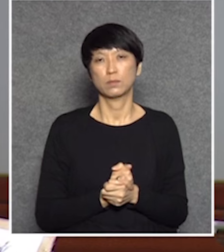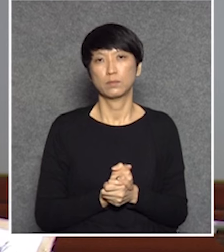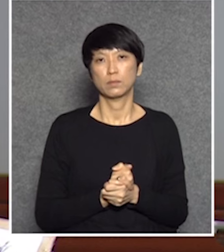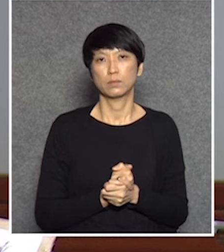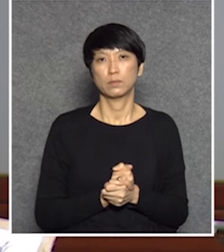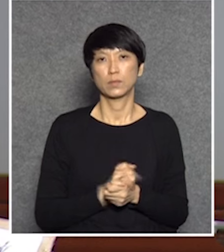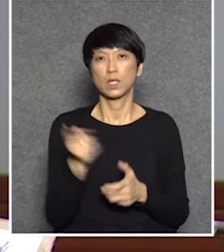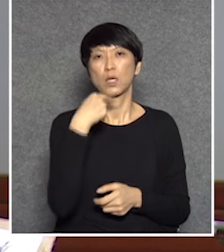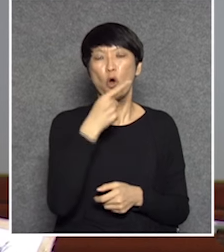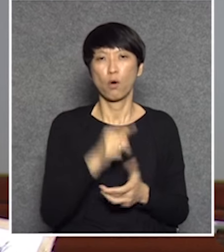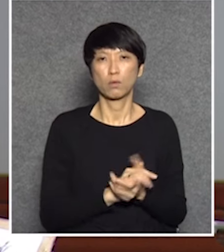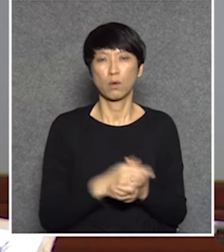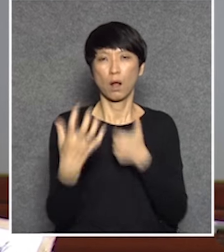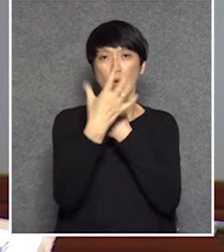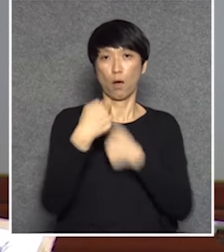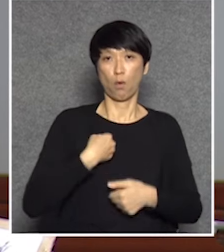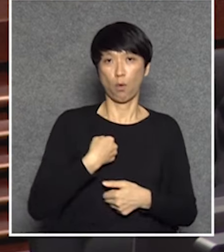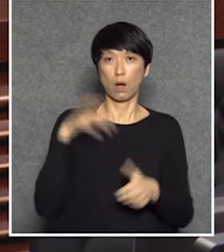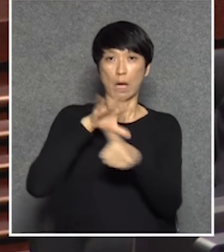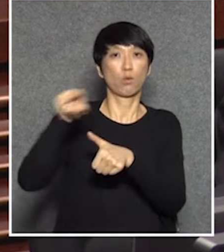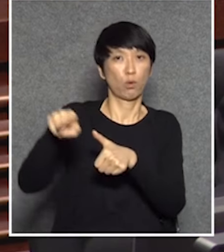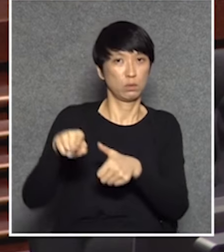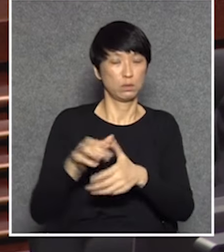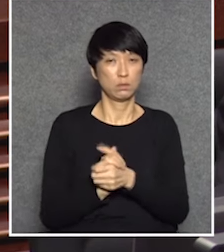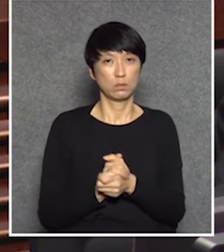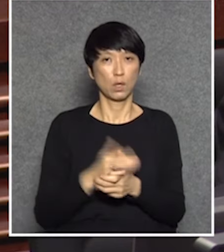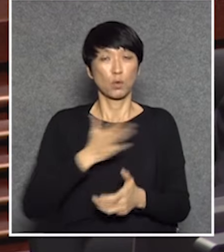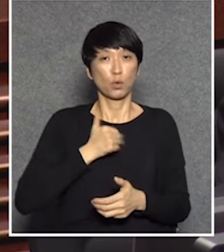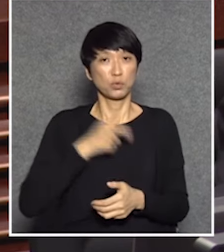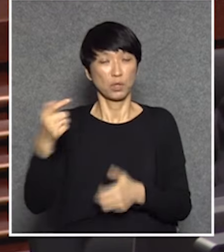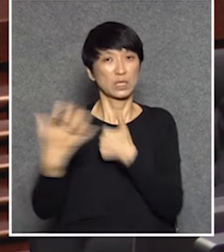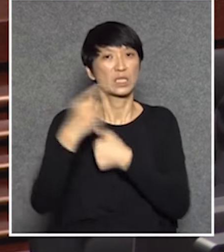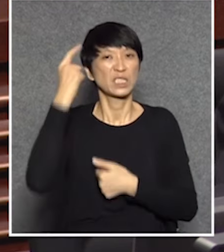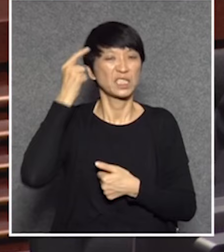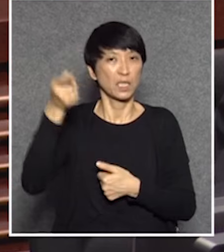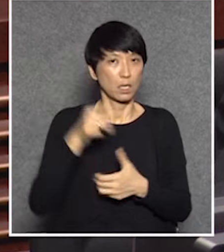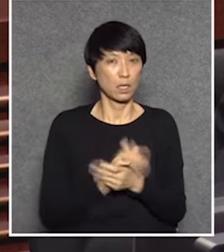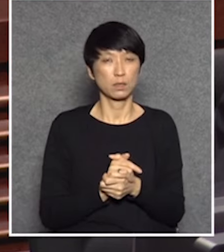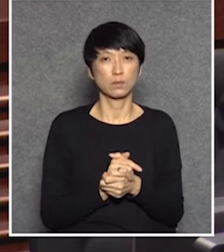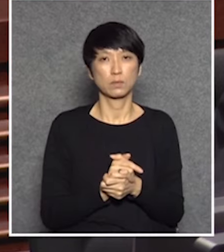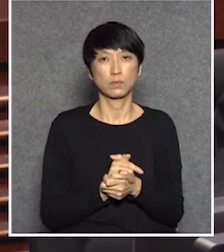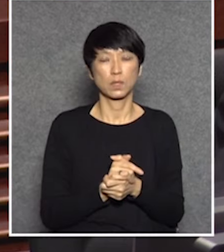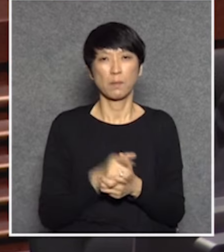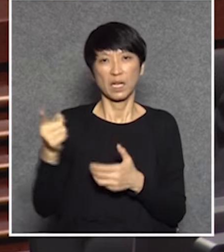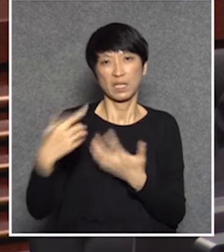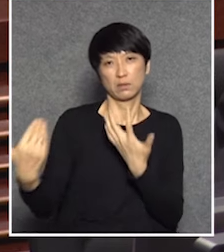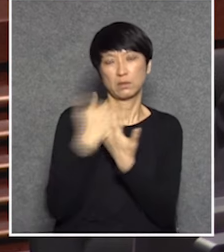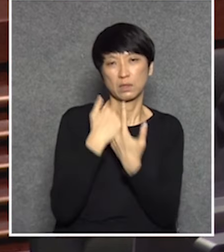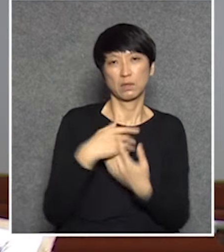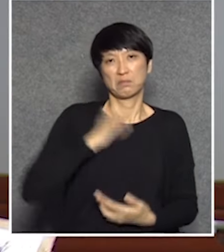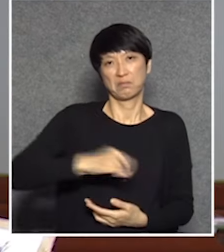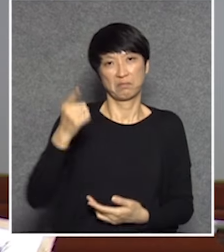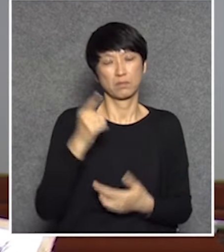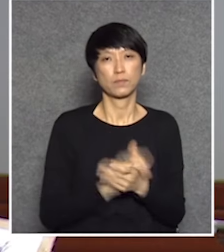喺度講，你估你鬧緊我啊？你鬧緊人咋？我預咗你有啲招啦，不如用你出手啊，衰啲。